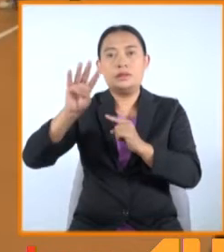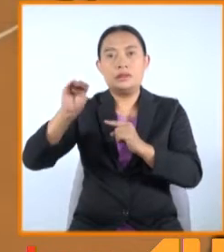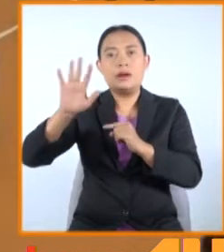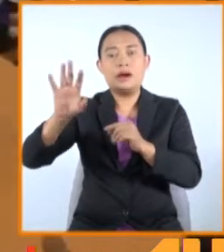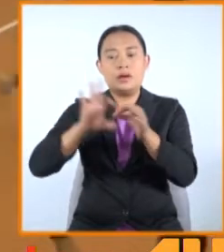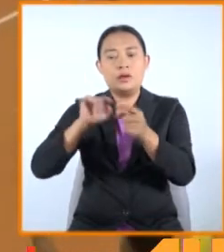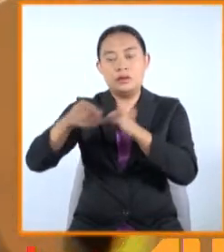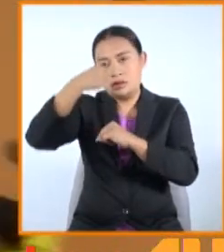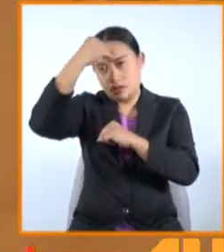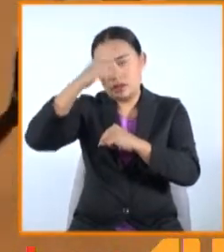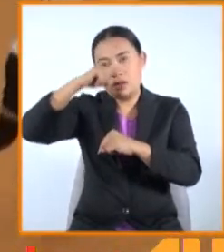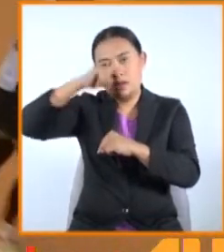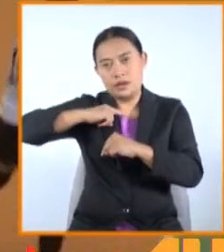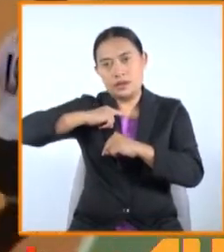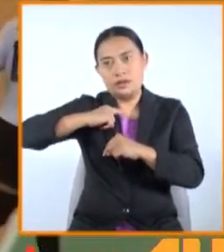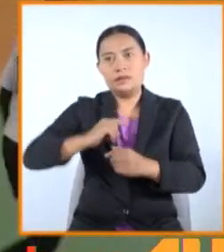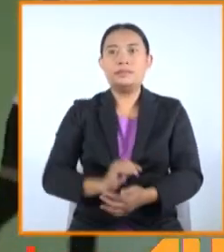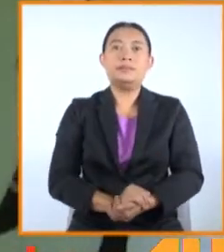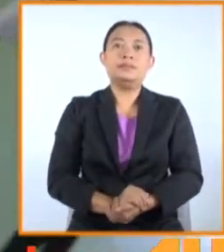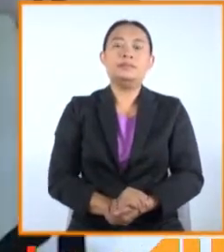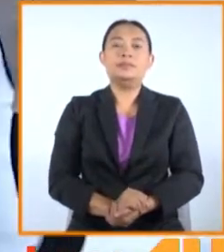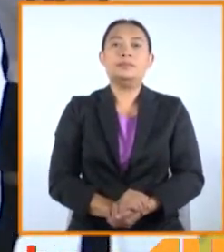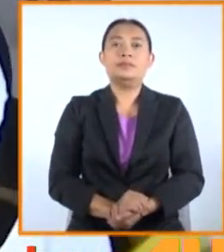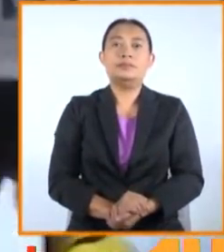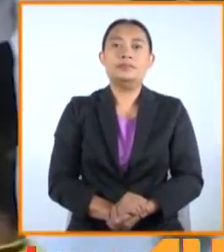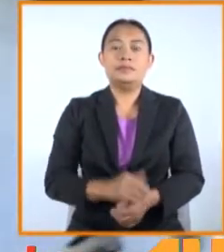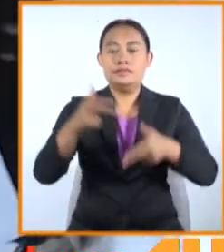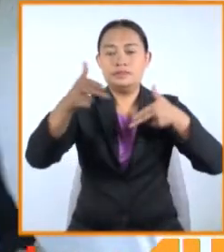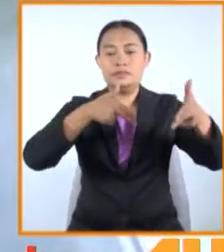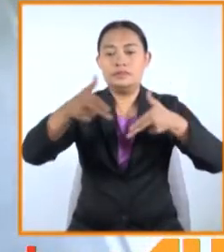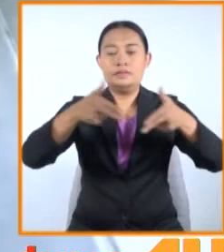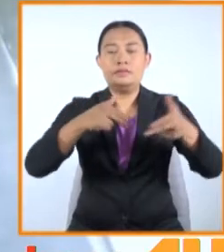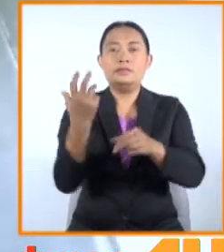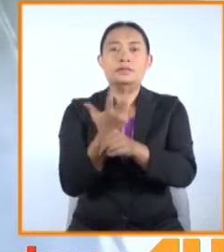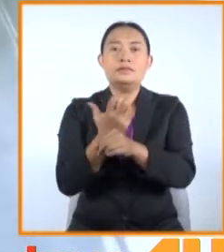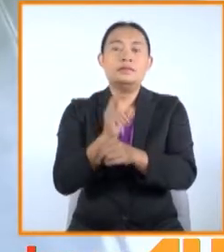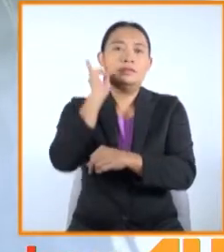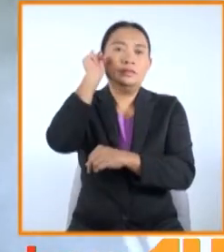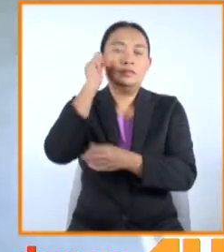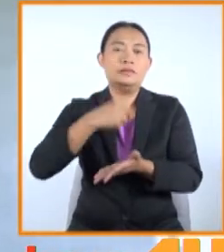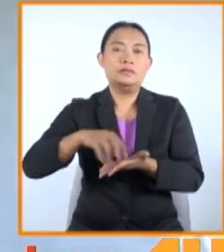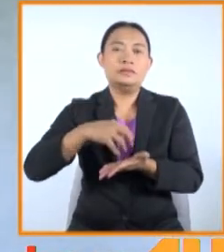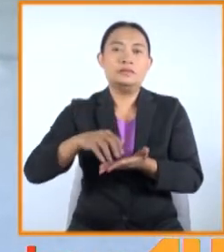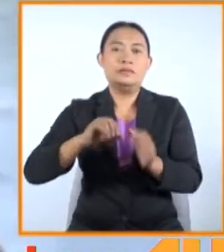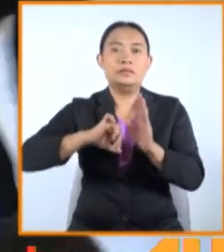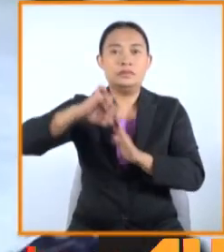เรียนไทยณัฐพลเปลี่ยนไทยสงฆ์ถ่ายภาพธนธรรมโรจนสังวรรายงานจากจังหวัดเชียงใหม่